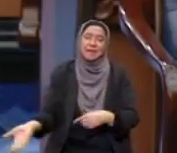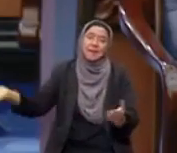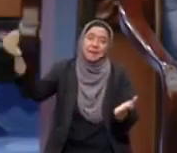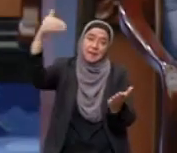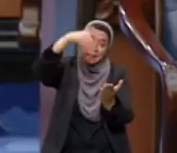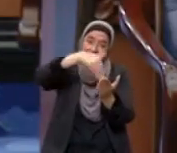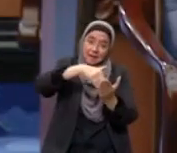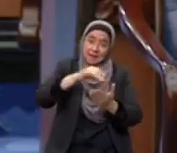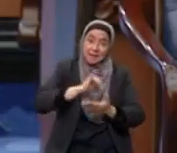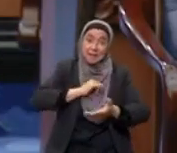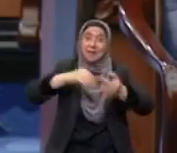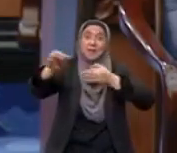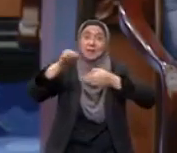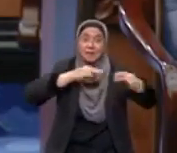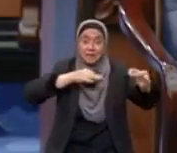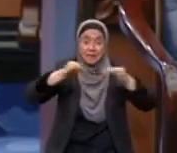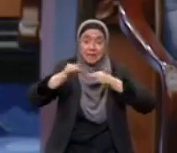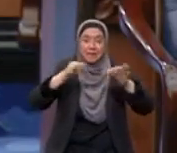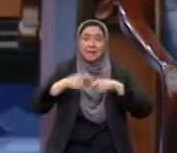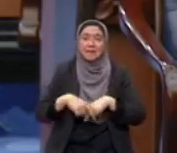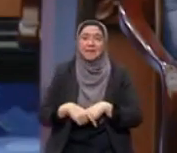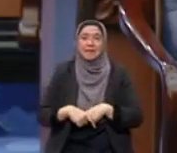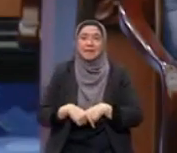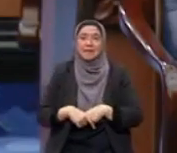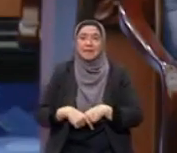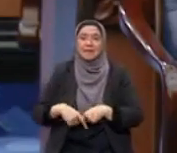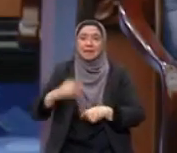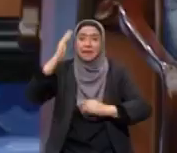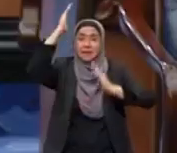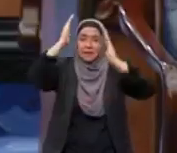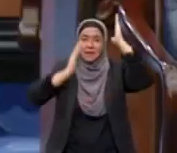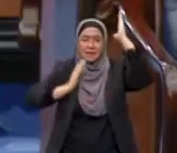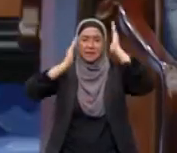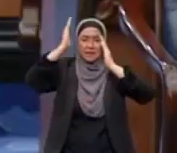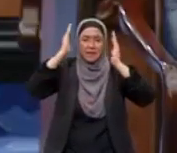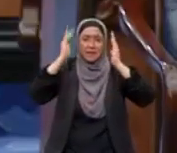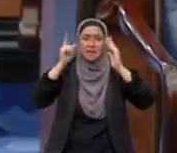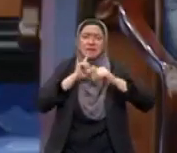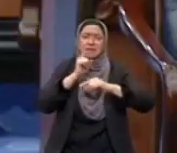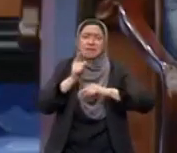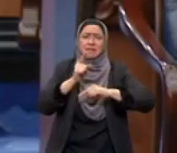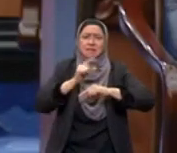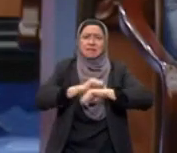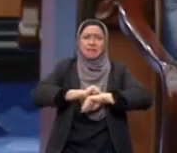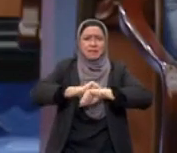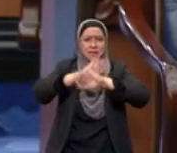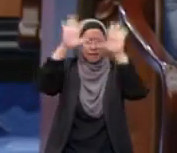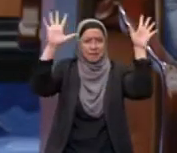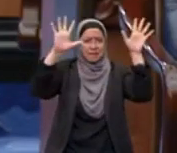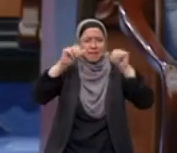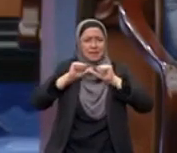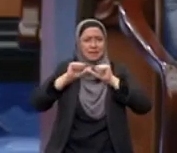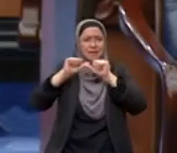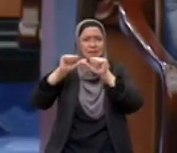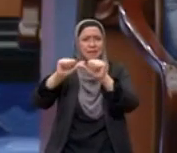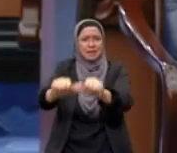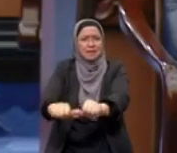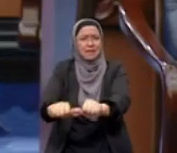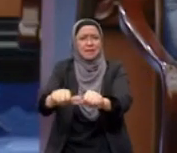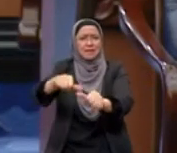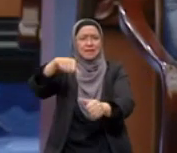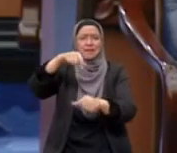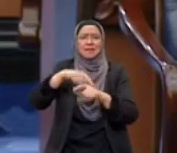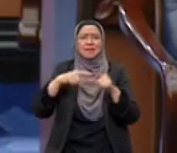bahawa pendirian Malaysia berhubung isu Laut Cina Selatan adalah jelas dan konsisten Semua pertikaian dan